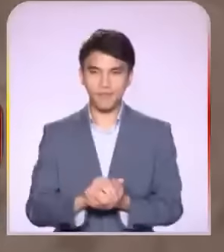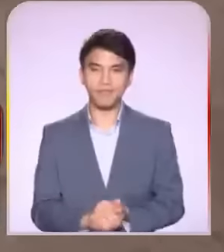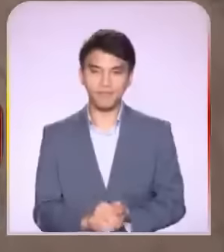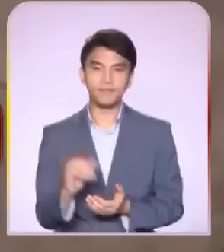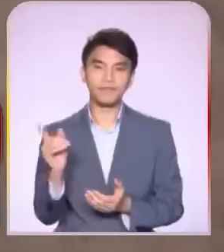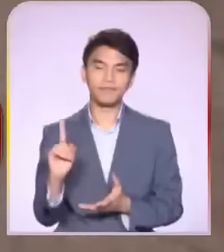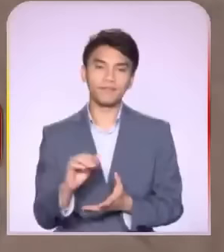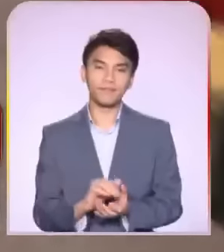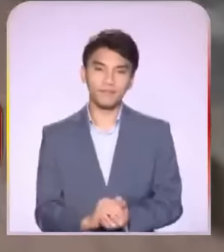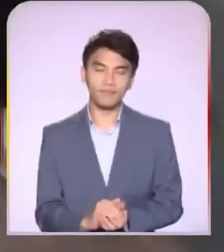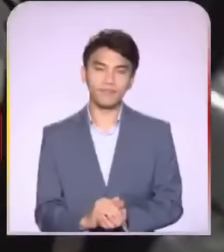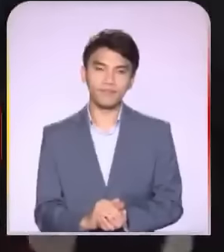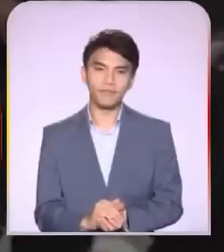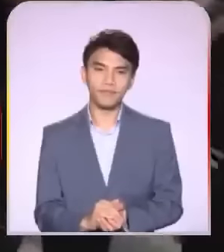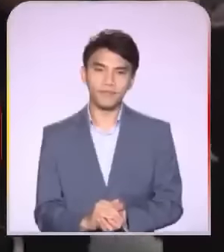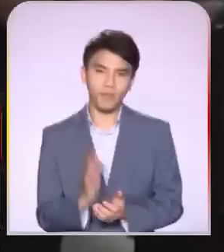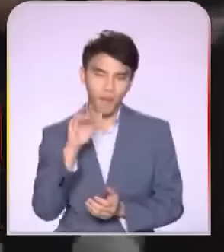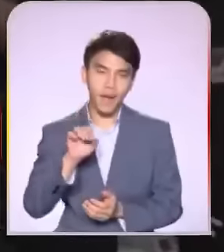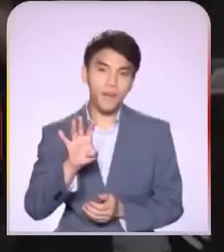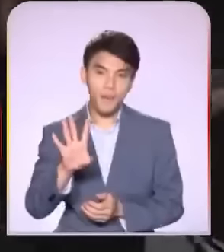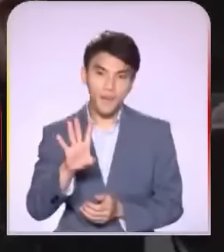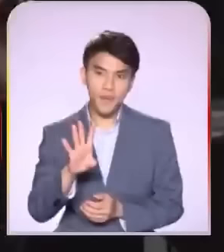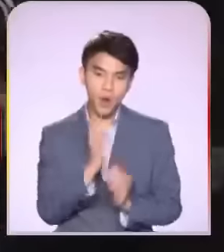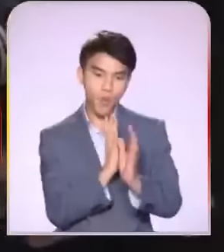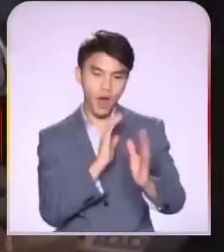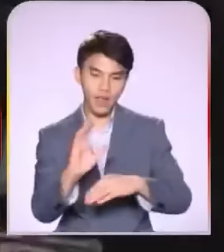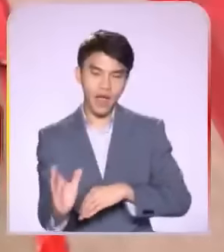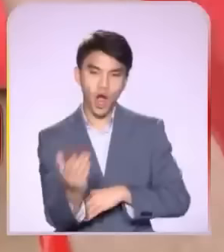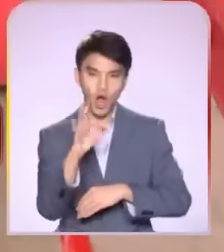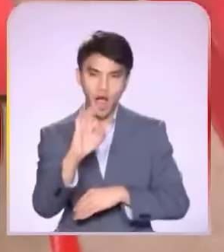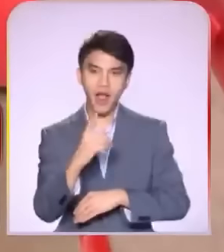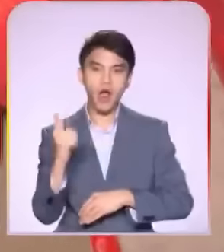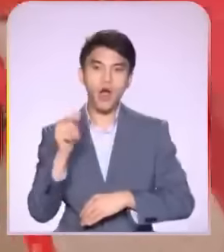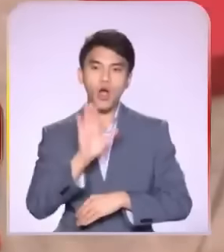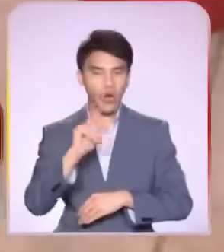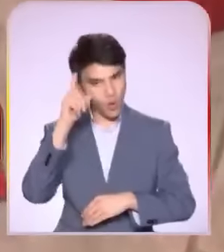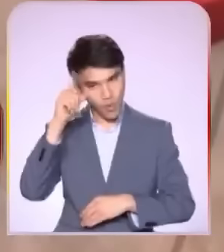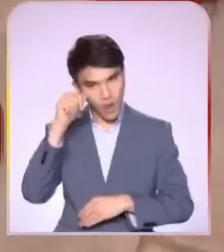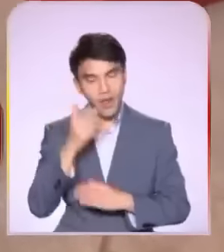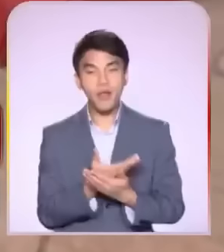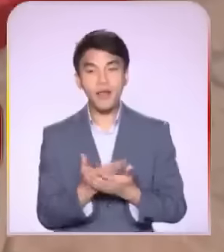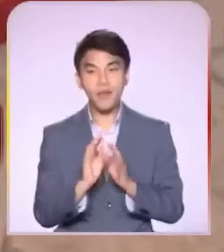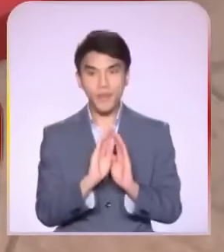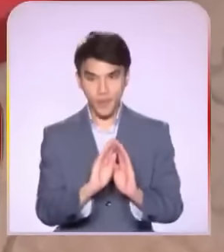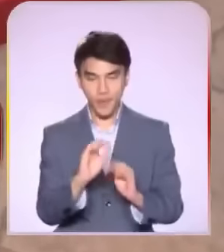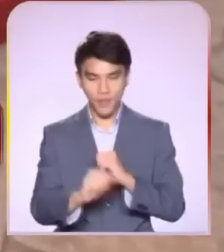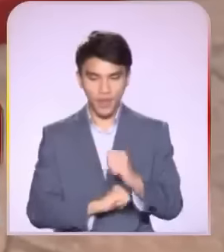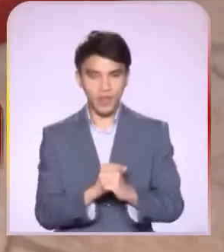ก็บอกว่าเดินทางมาจากย่านพระราม4ต่อคิวตั้งแต่9โมงเช้าเพื่อนำทองของแม่ที่ซื้อเก็บเอา